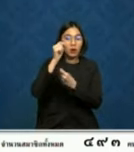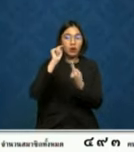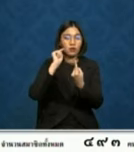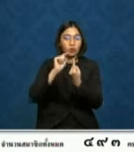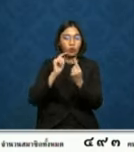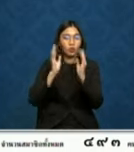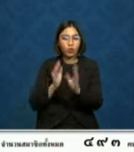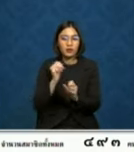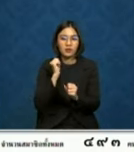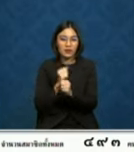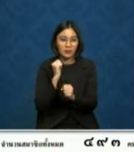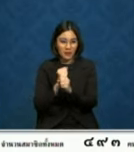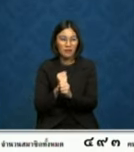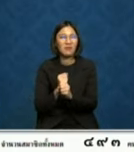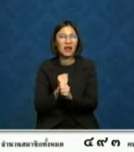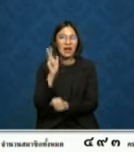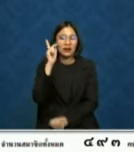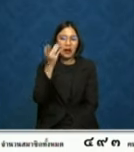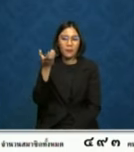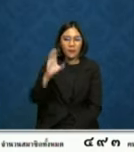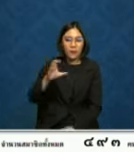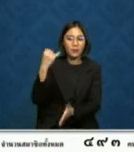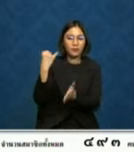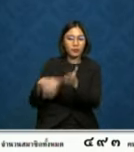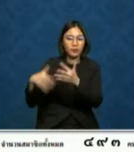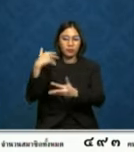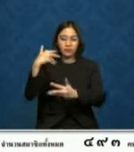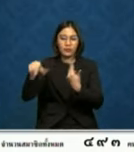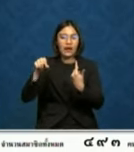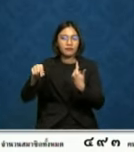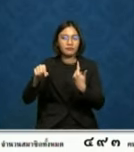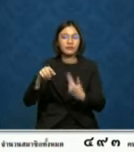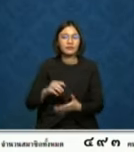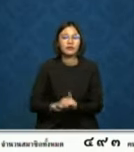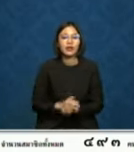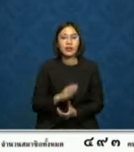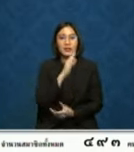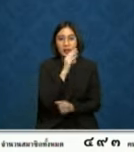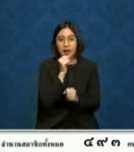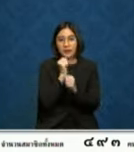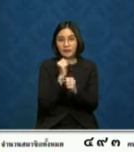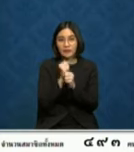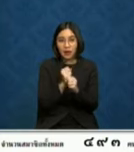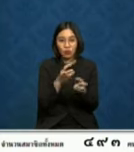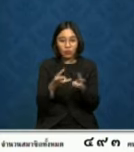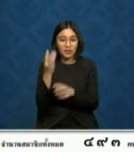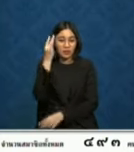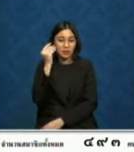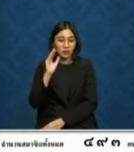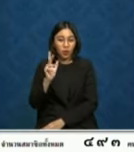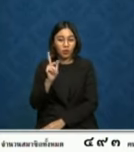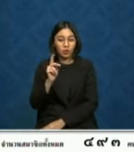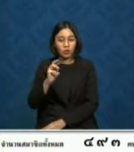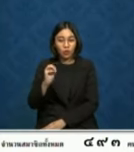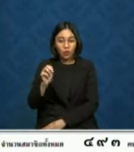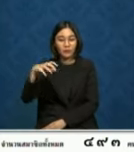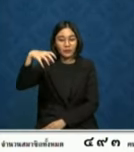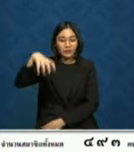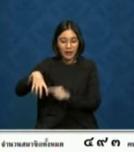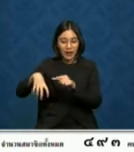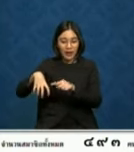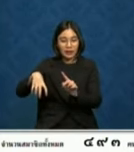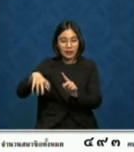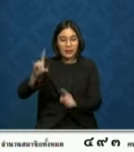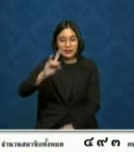อุทยานในการบิดเบือนข่าวปมแนวเขตทับซ้อนท่านประธานครับถ้าการทำงานแนวคิดของกรรมอุทยานแห่งชาติ